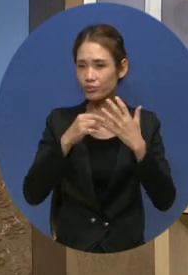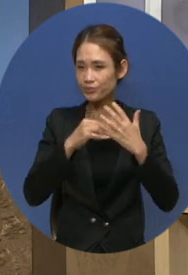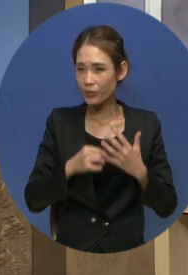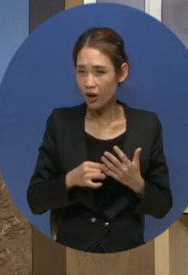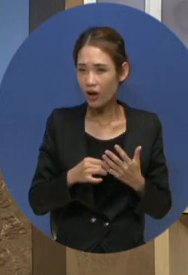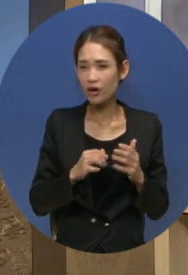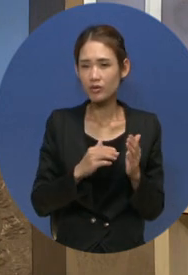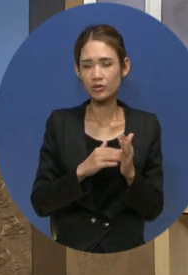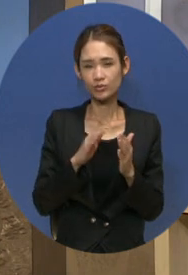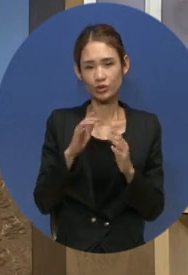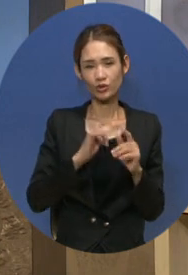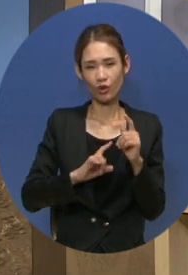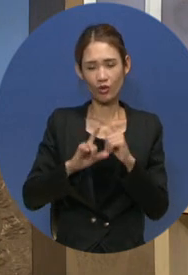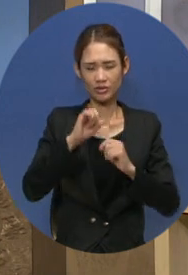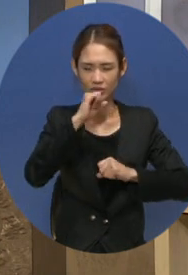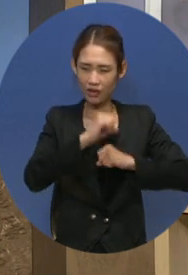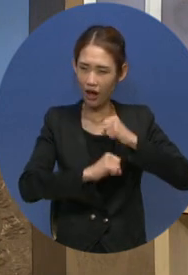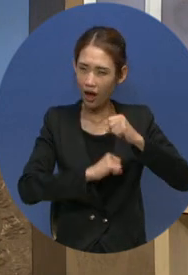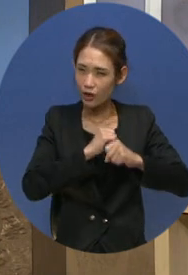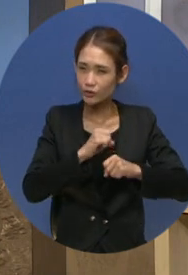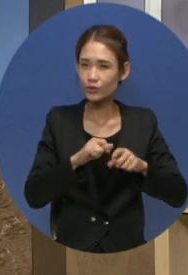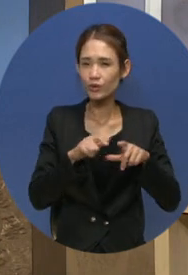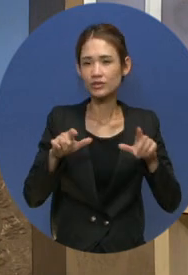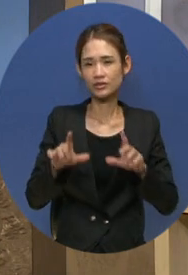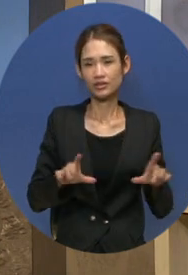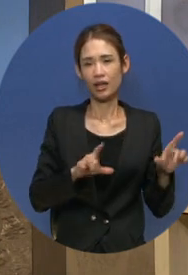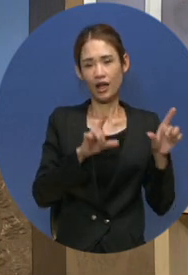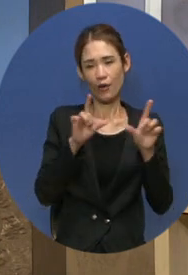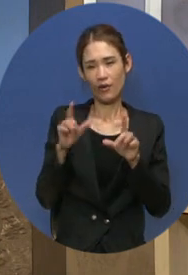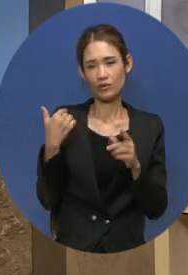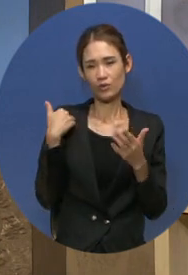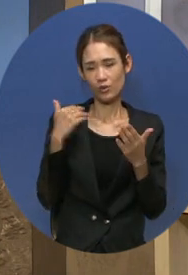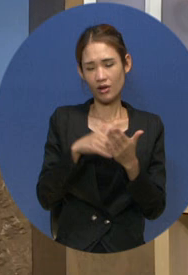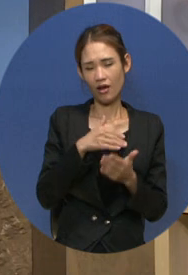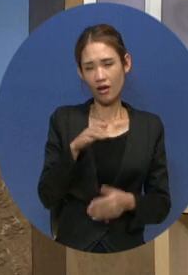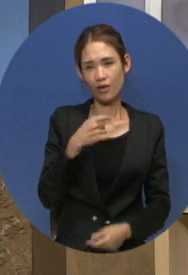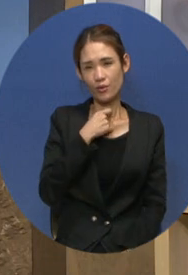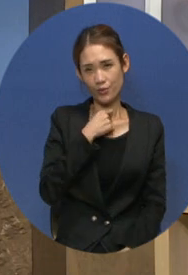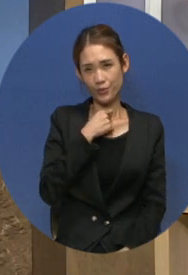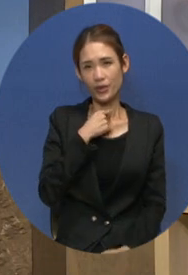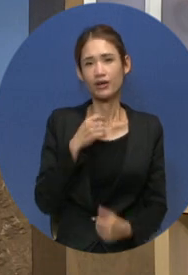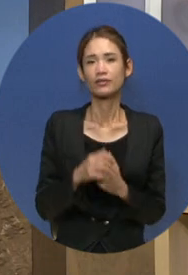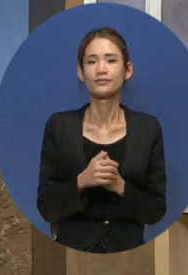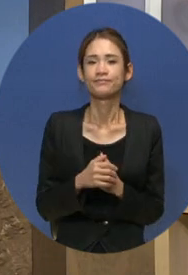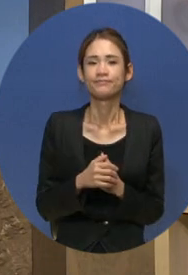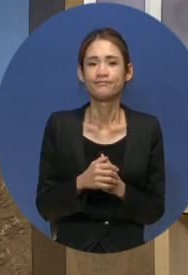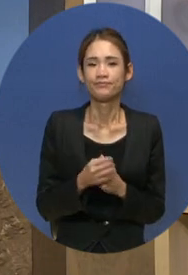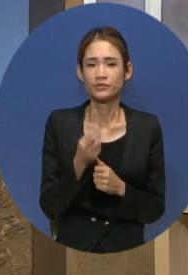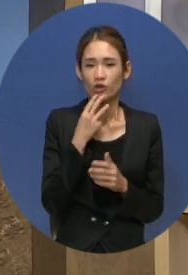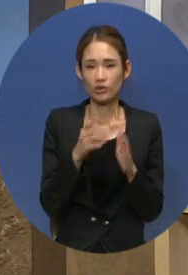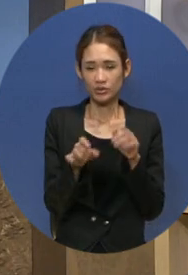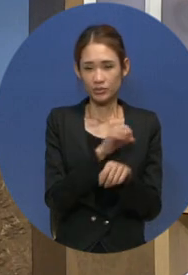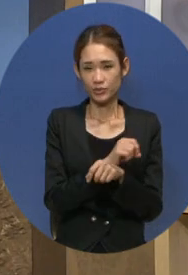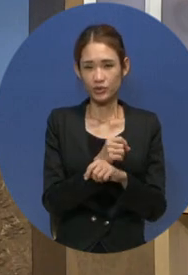이전에 좀 자유로운 그런 일상생활로 돌아갔으면 하는 바람입니다. 그리고 이